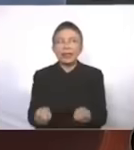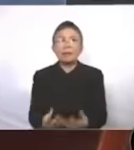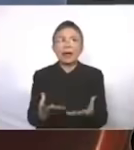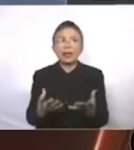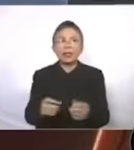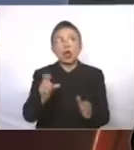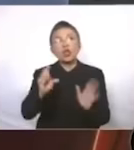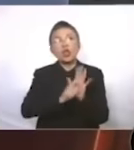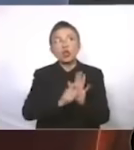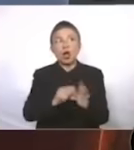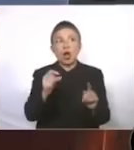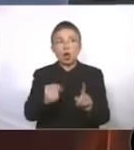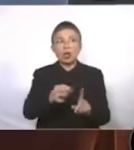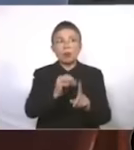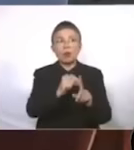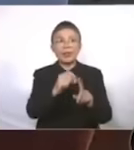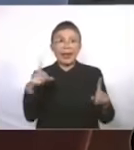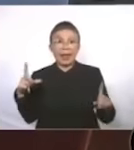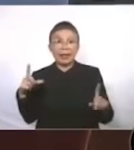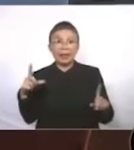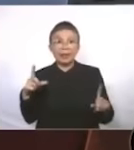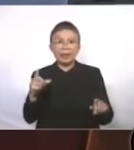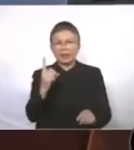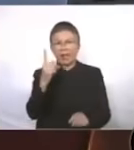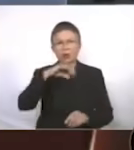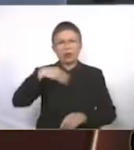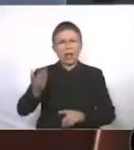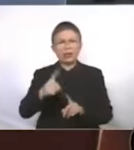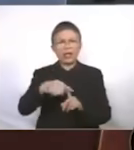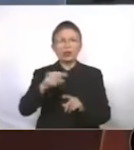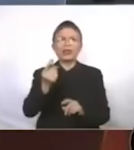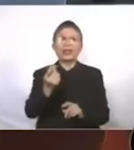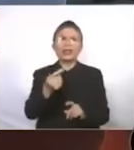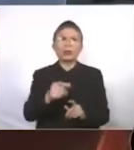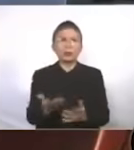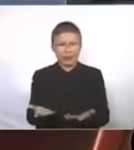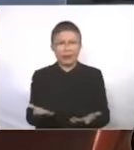bahwa dia mendapatkan survei sekian bilah taufi Wal hidayayah asalamualaikum warahmatullahi wabarakatuh